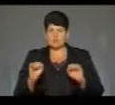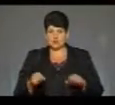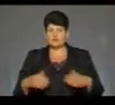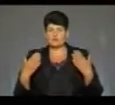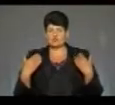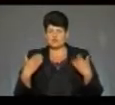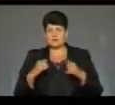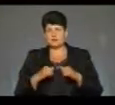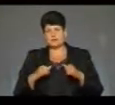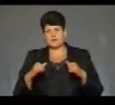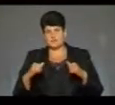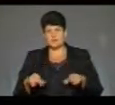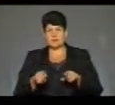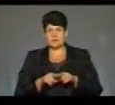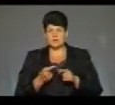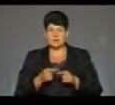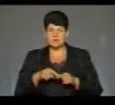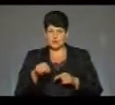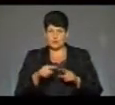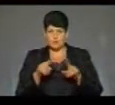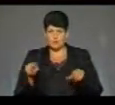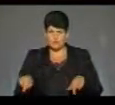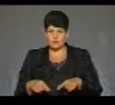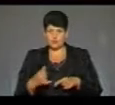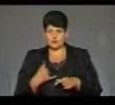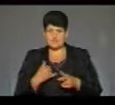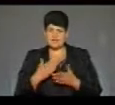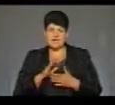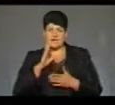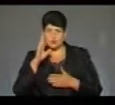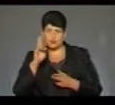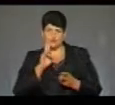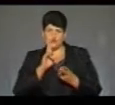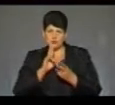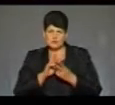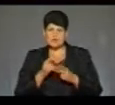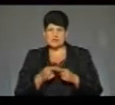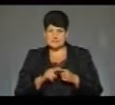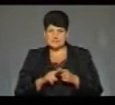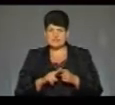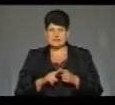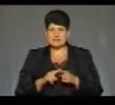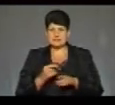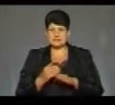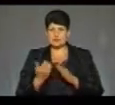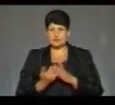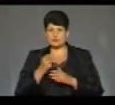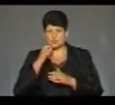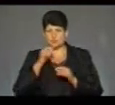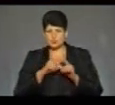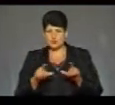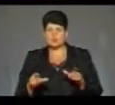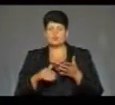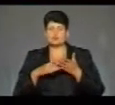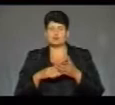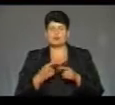відпочивати, розвиватися. Також на цьому інтерактивному коврику у нас відбуваються ранкові зустрічі, як один із елементів нової української школи. Ось за